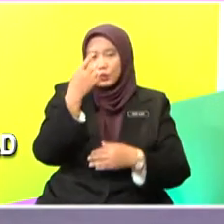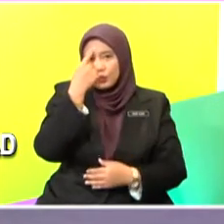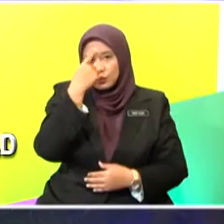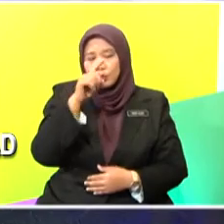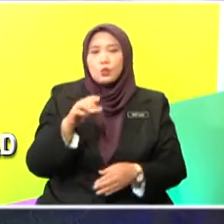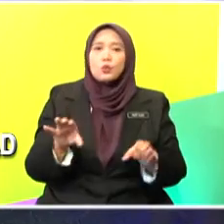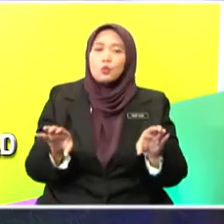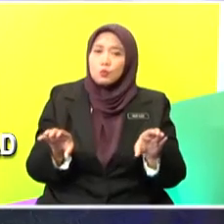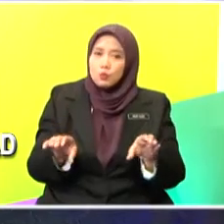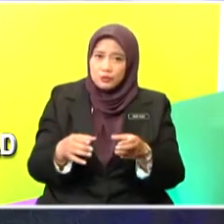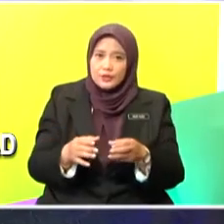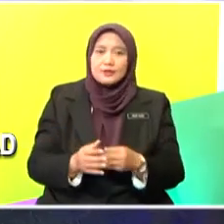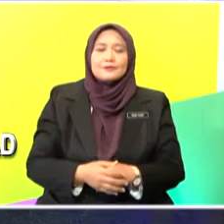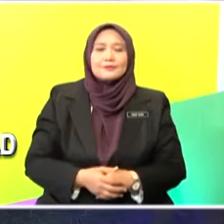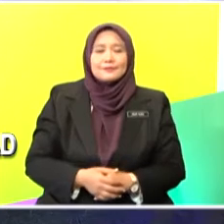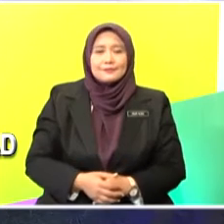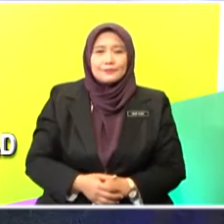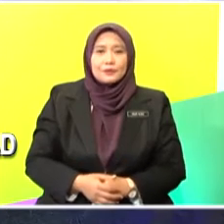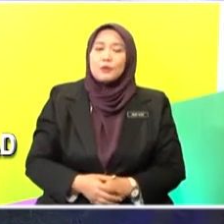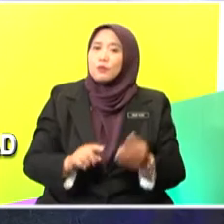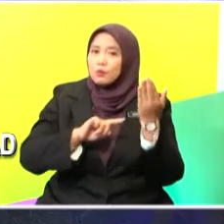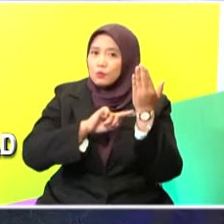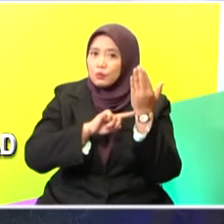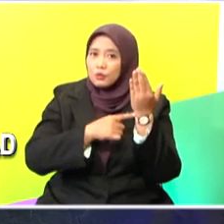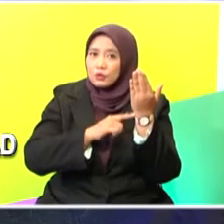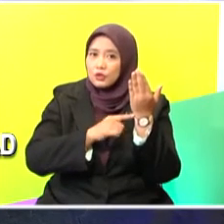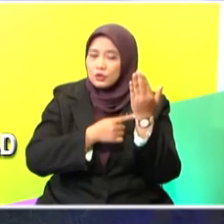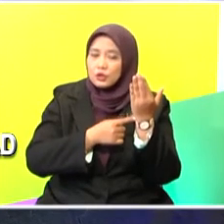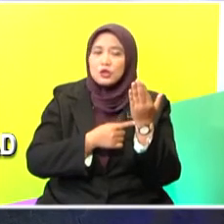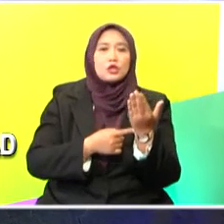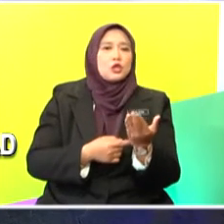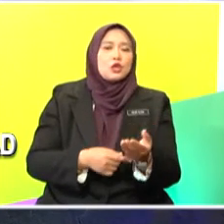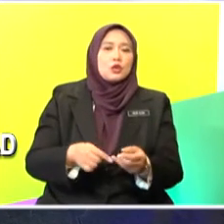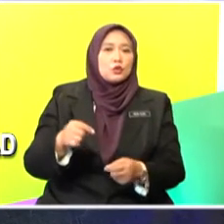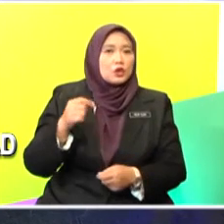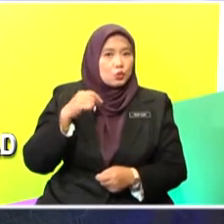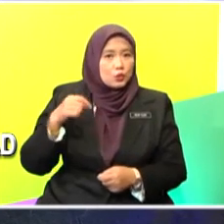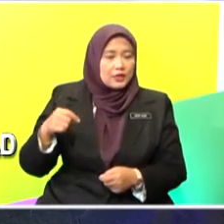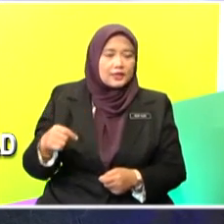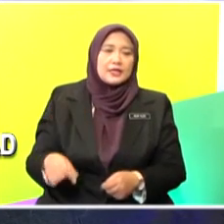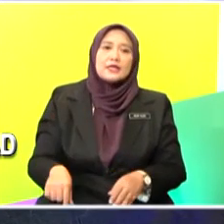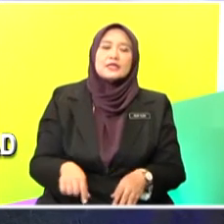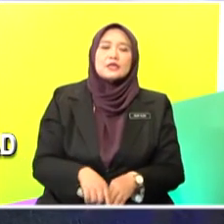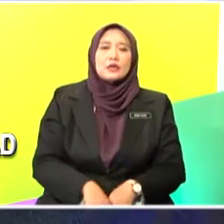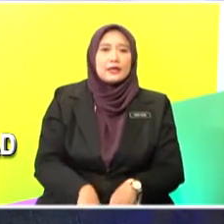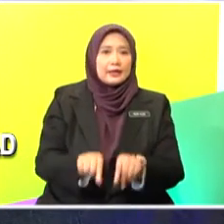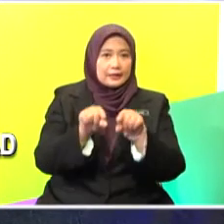Dan murid-murid di rumah pun boleh ikutkan cikgu. Mula-mula kita nak tulis garis lurus. Boleh tak? Tapi guna jari